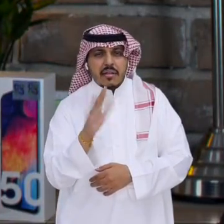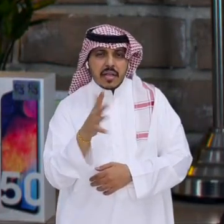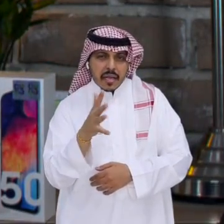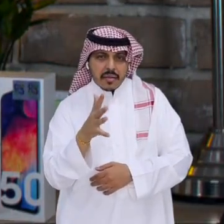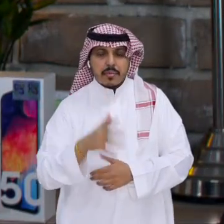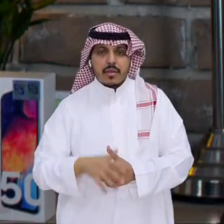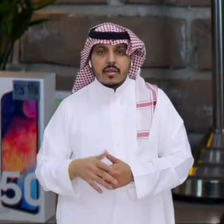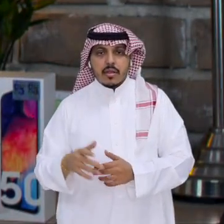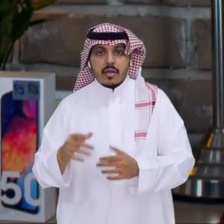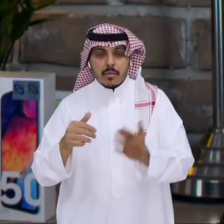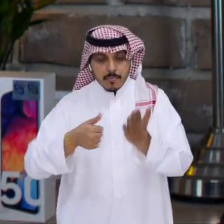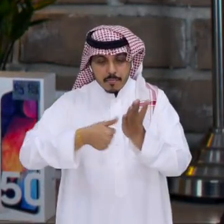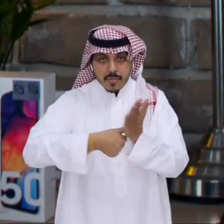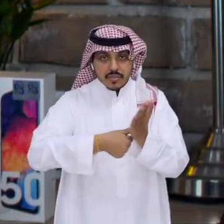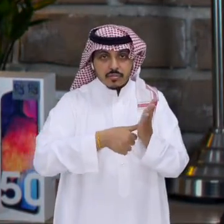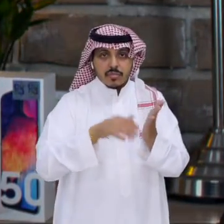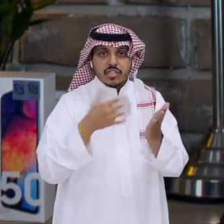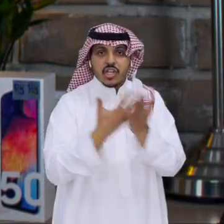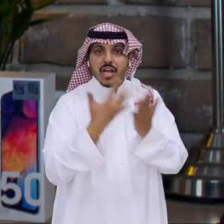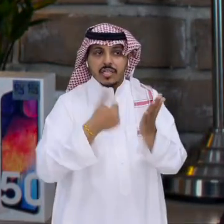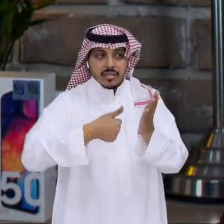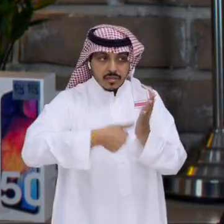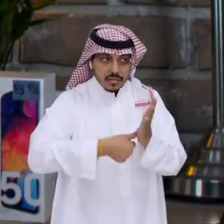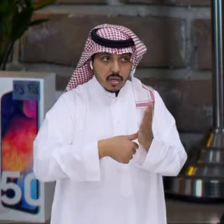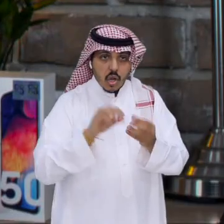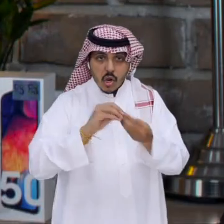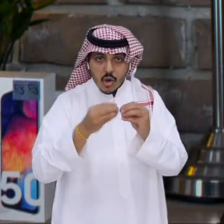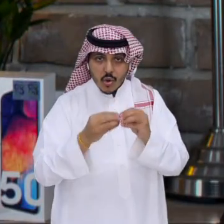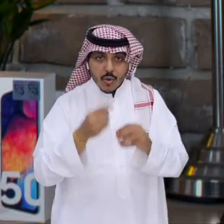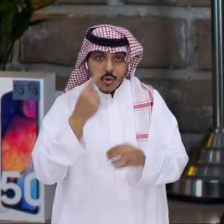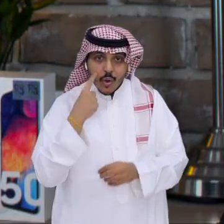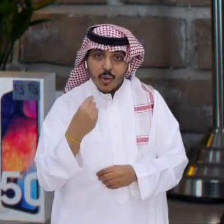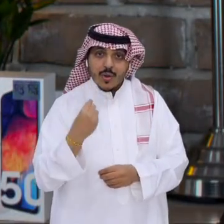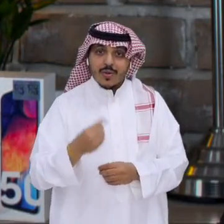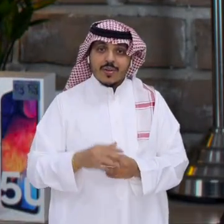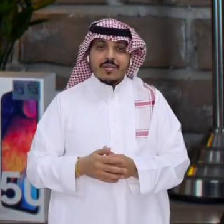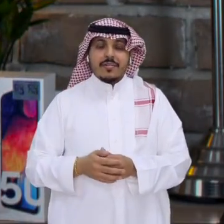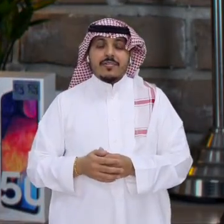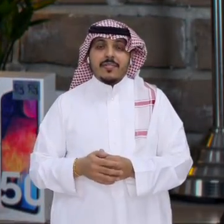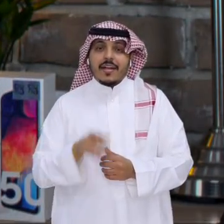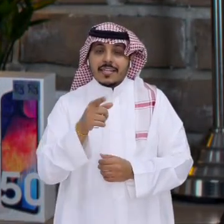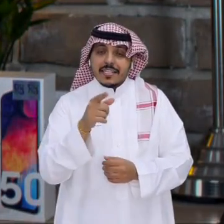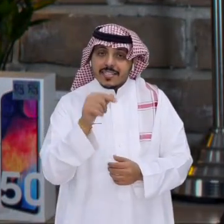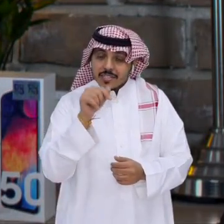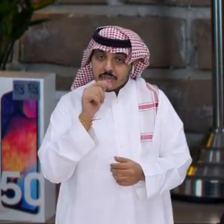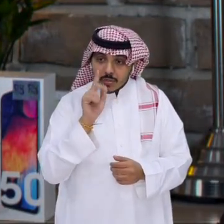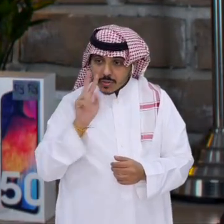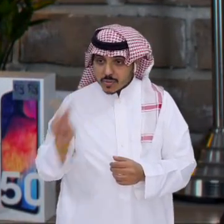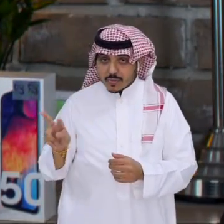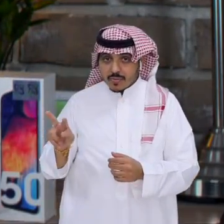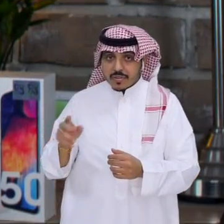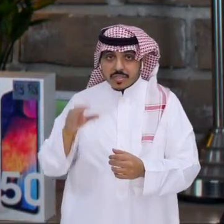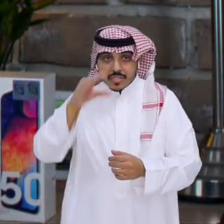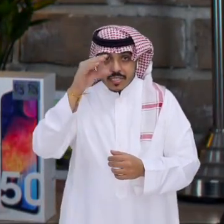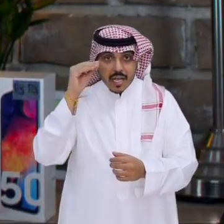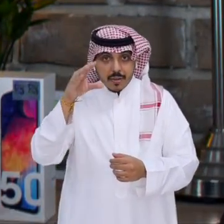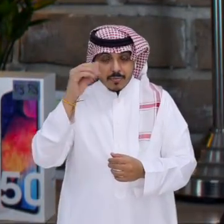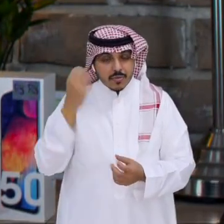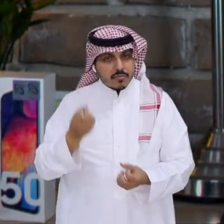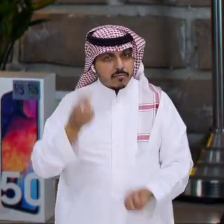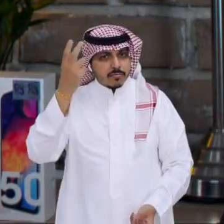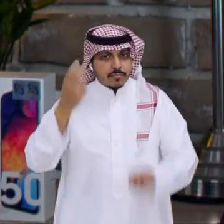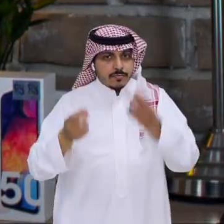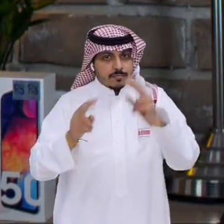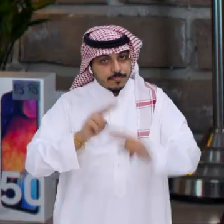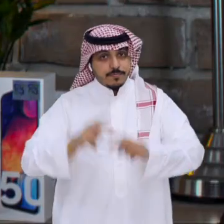الميزه في انه البصمه مدمجه في الشاشه مع امكانيات كويسه ولون مره رايق اللي جبناه. فانت تتكلم على امكانيات سامسونج قاعده